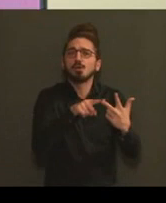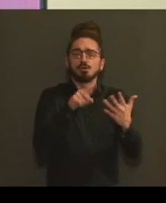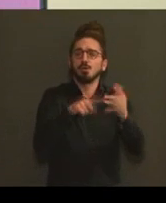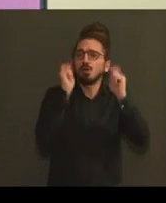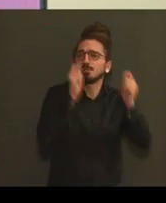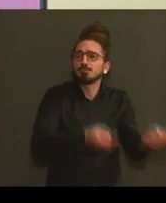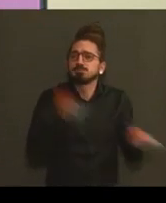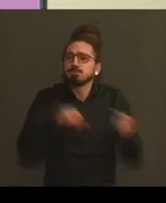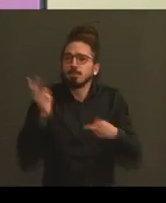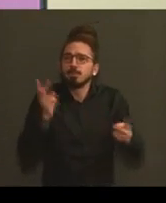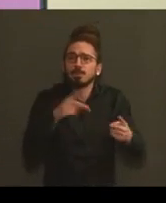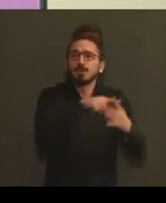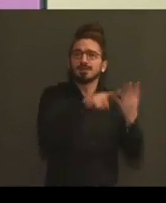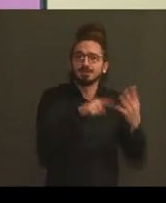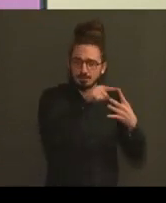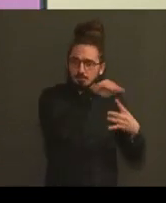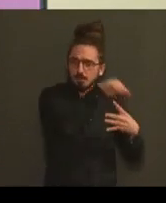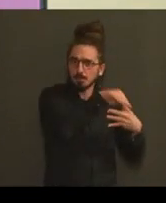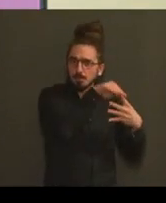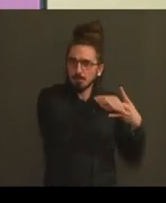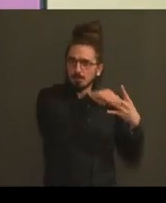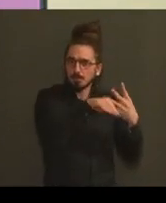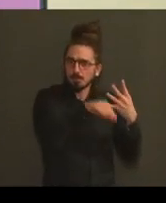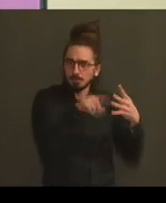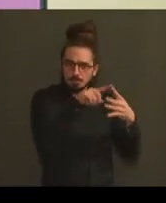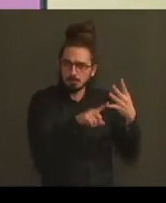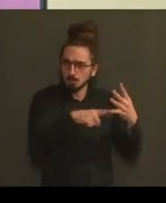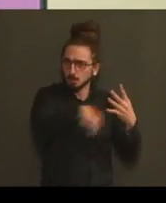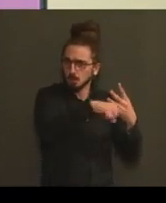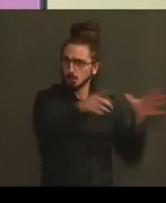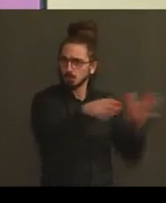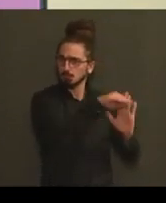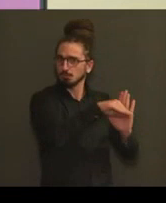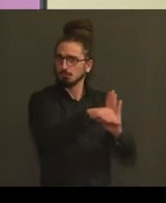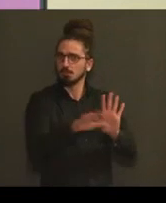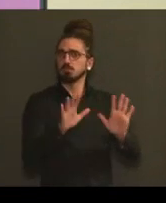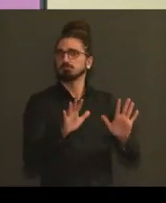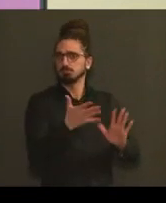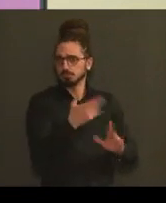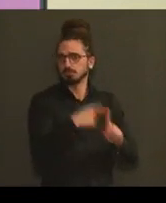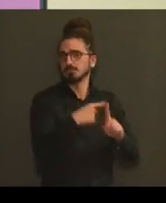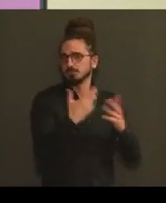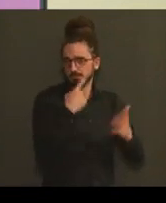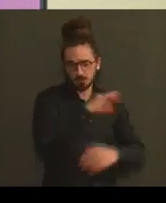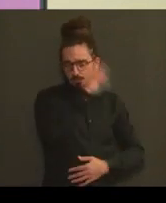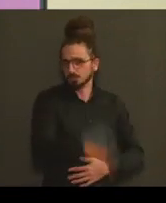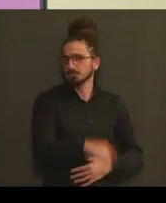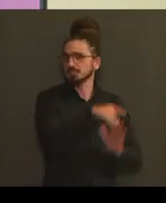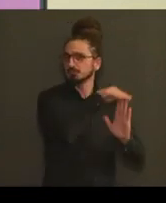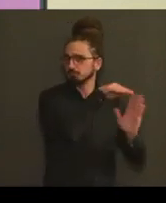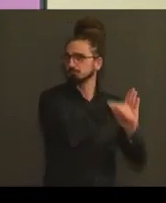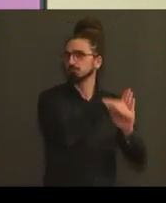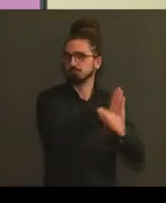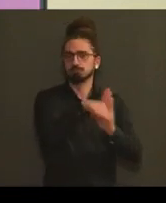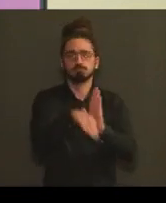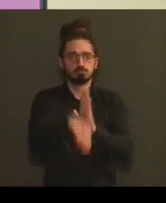va dans le bon sens à ce niveau-là. Tous les paramètres sont en baisse. Si on s'intéresse au nombre